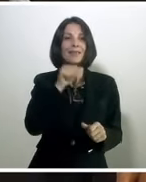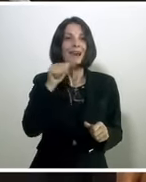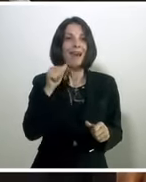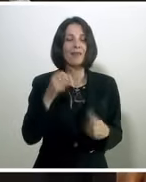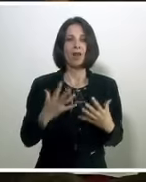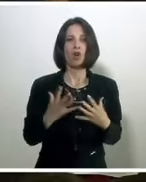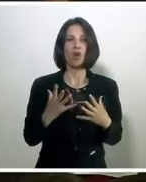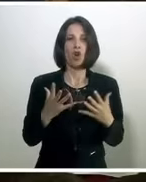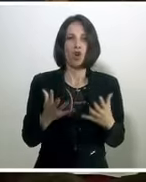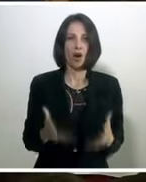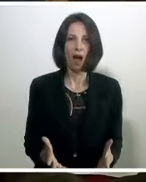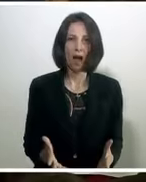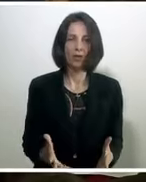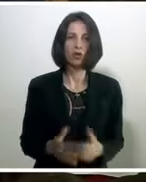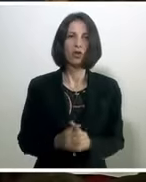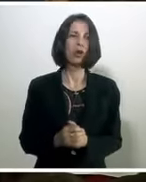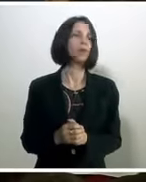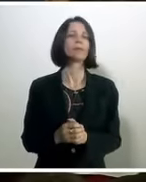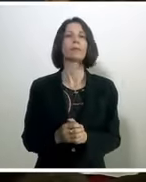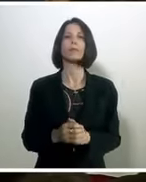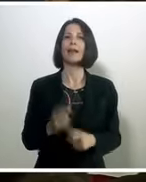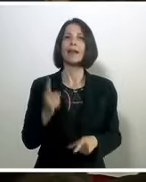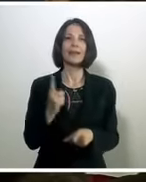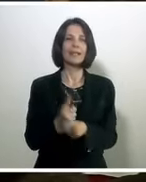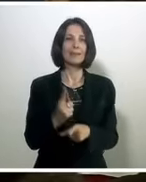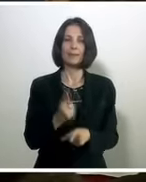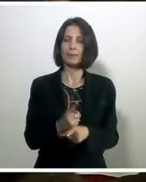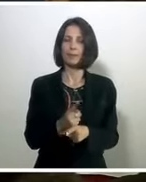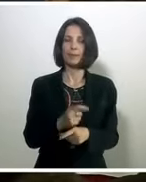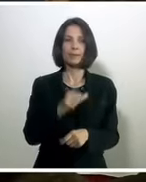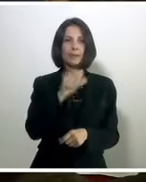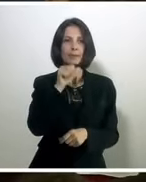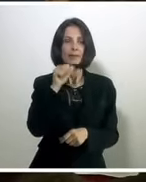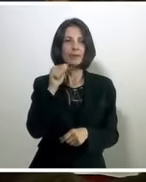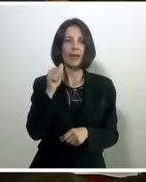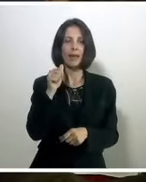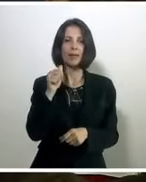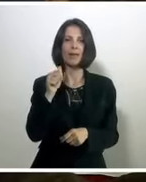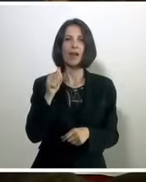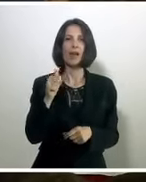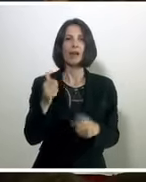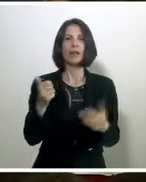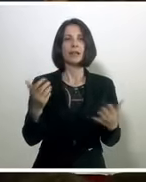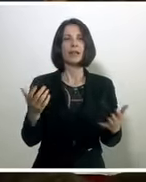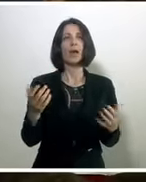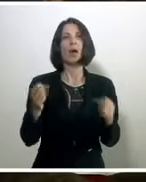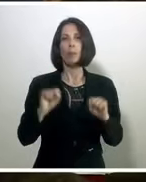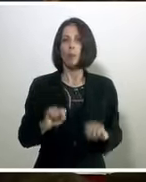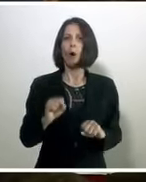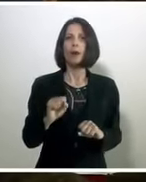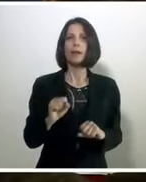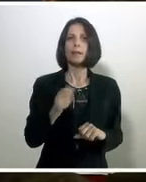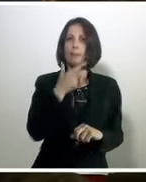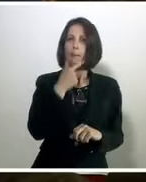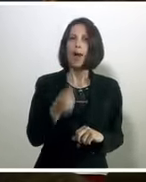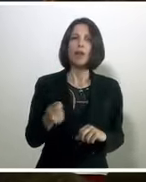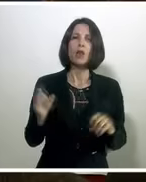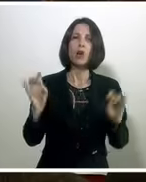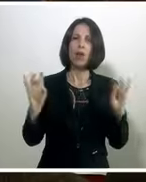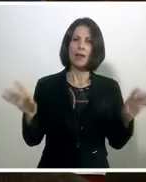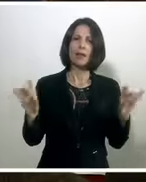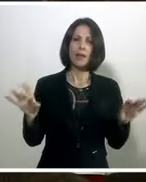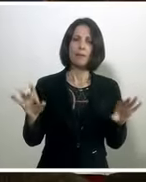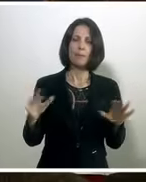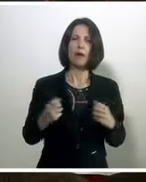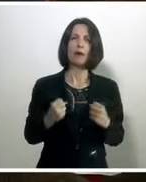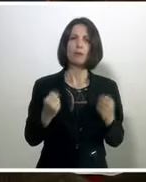situazioni non è solo necessario Ma potrebbe anche essere bello e liberante disse belling guerra in un intervista a